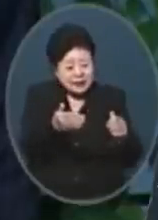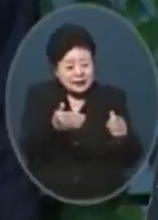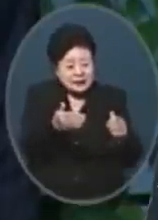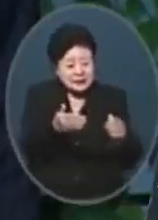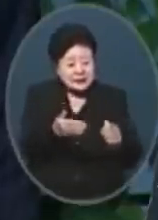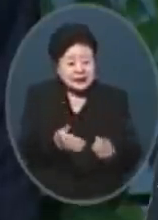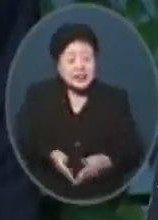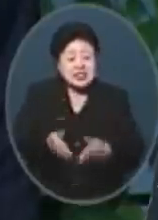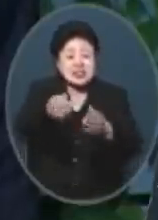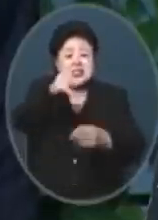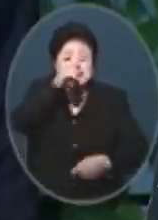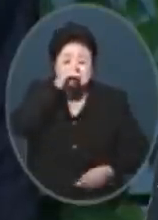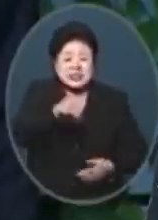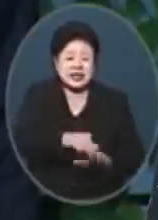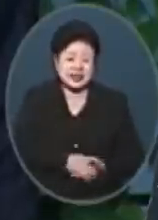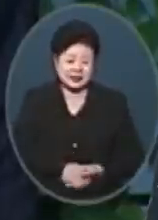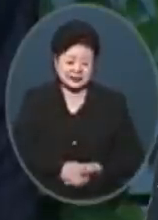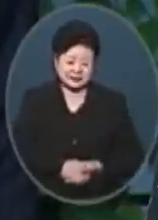길이 있습니다.